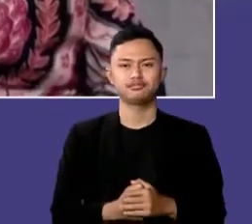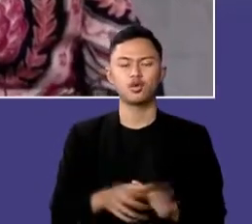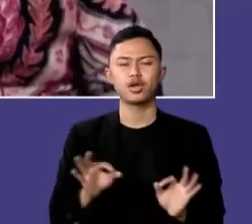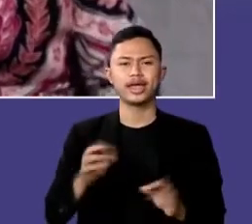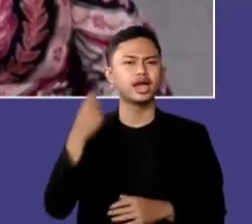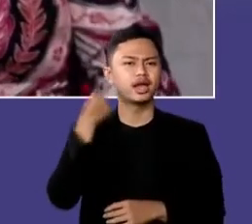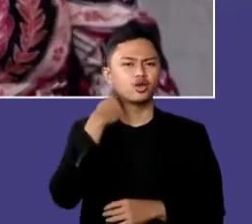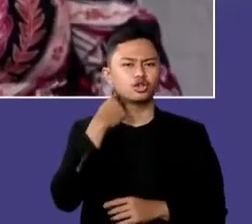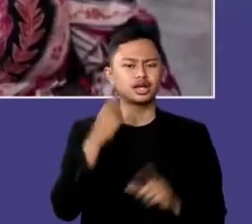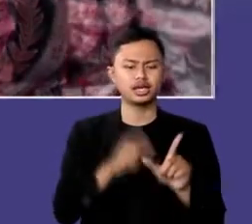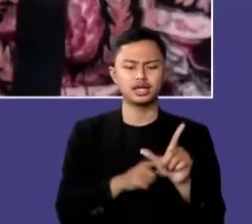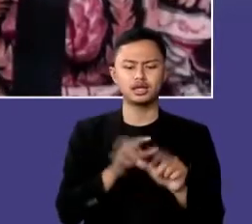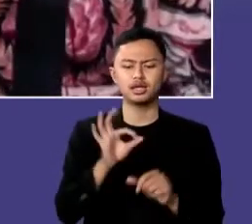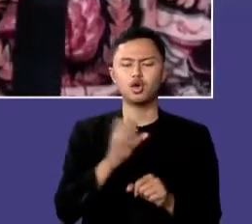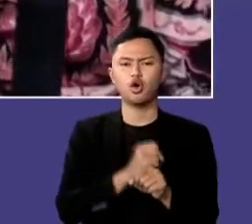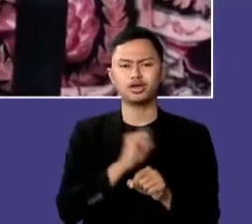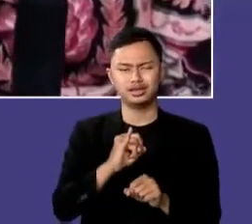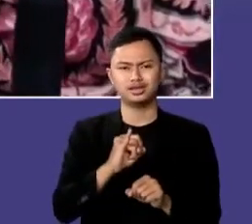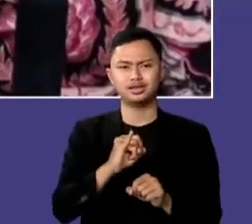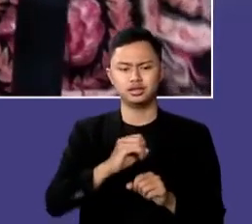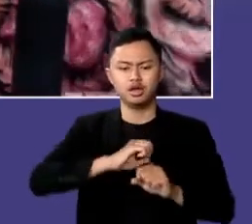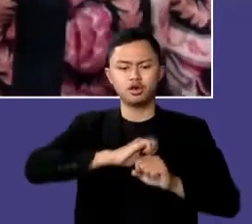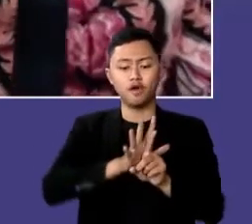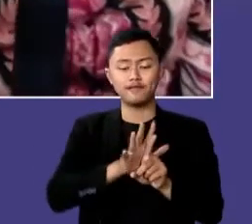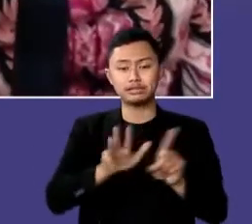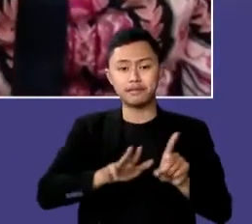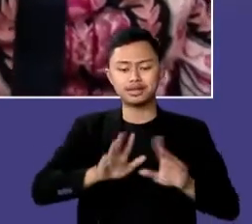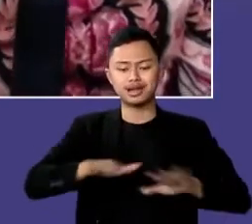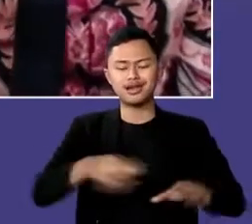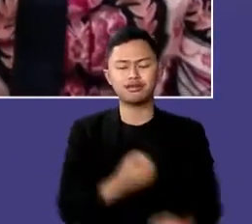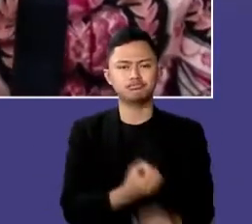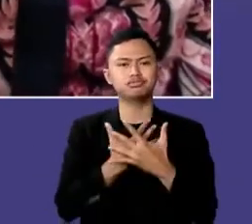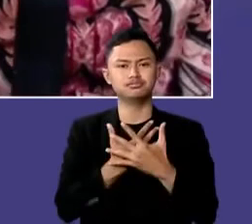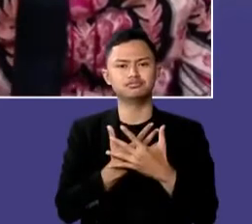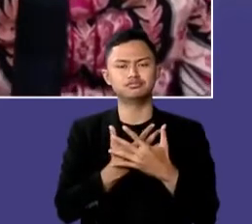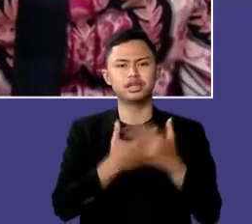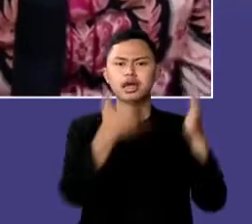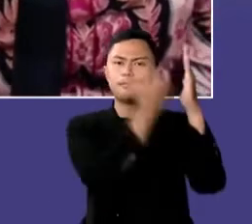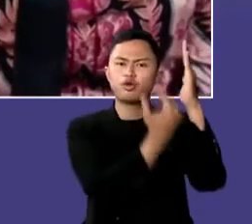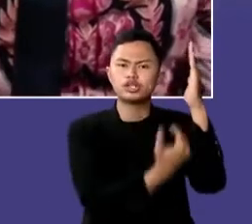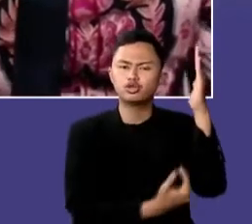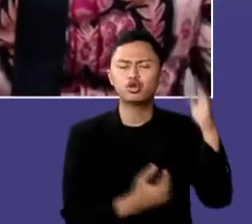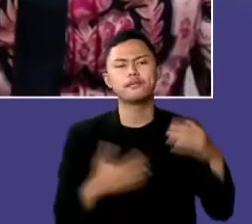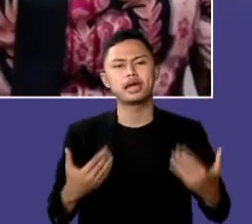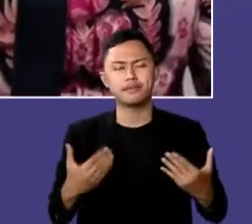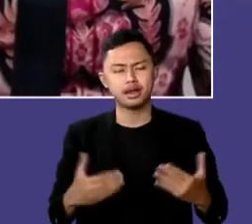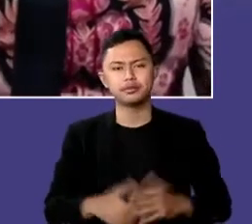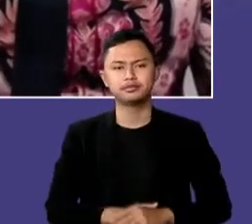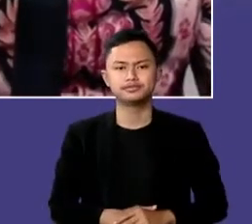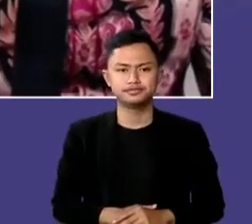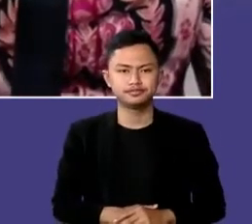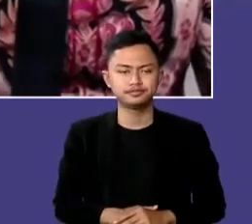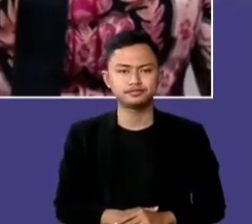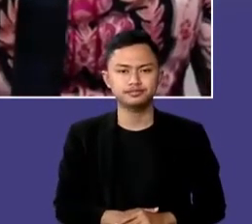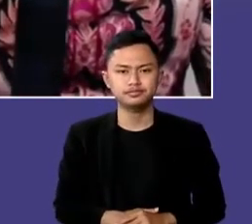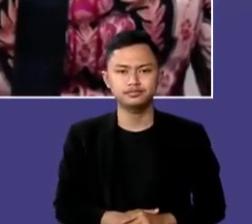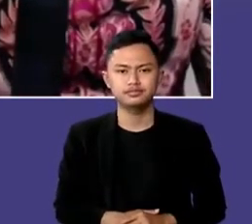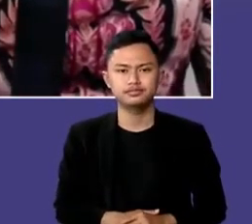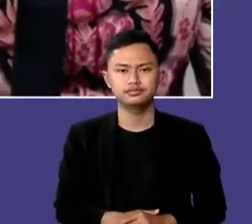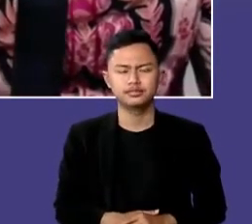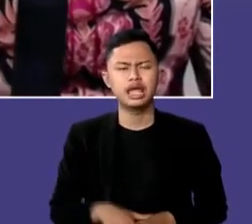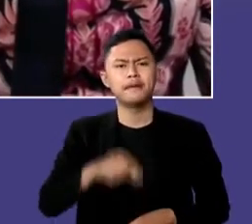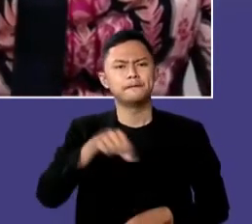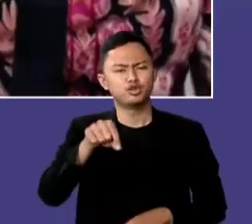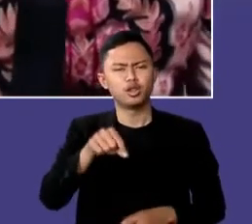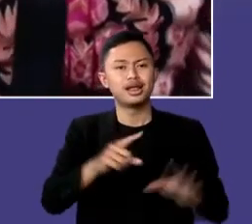prosedur perawatan anak yang terpapar coffee ini seperti apa Ya baik jadi eh dan type